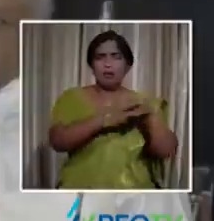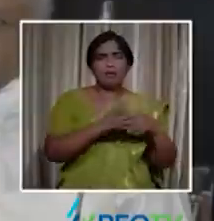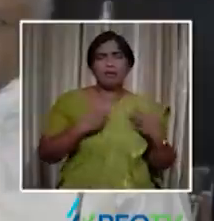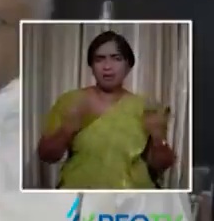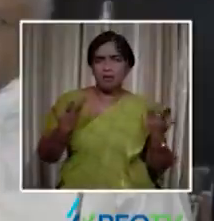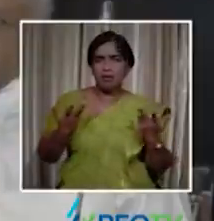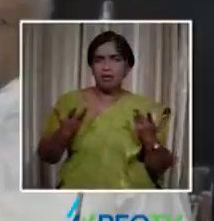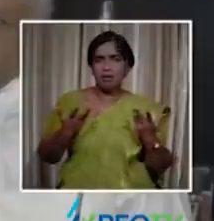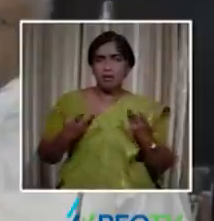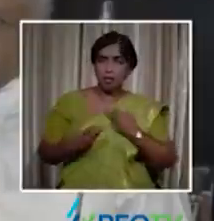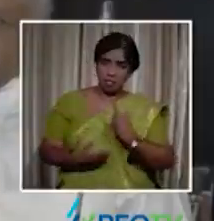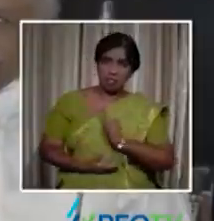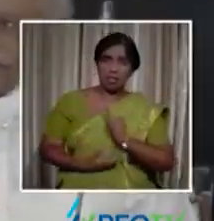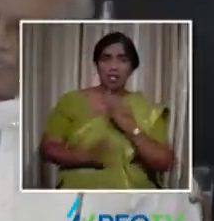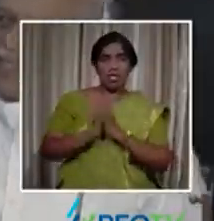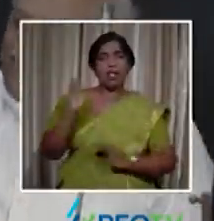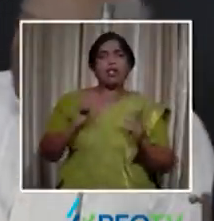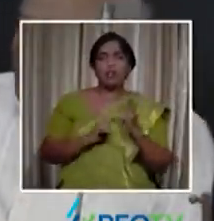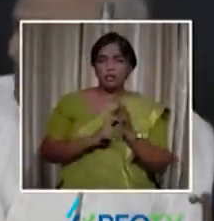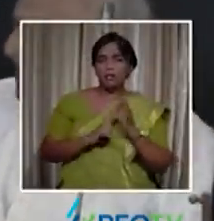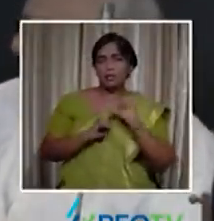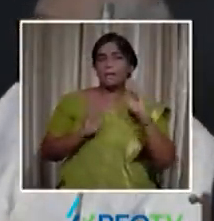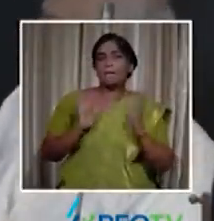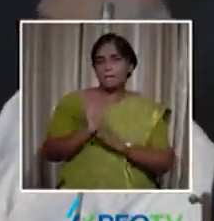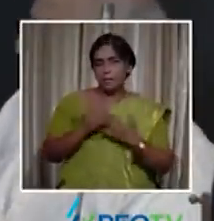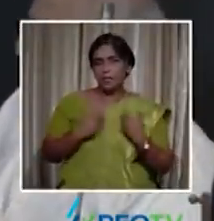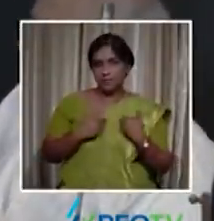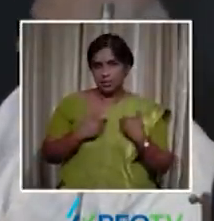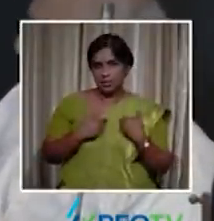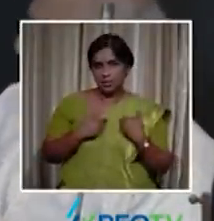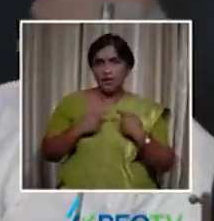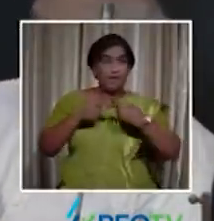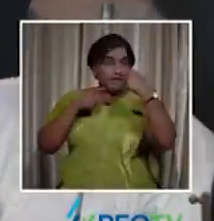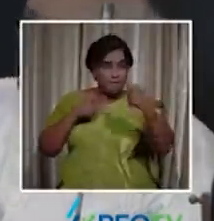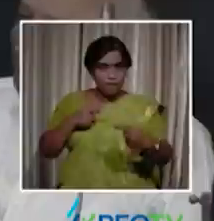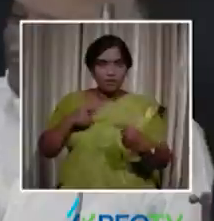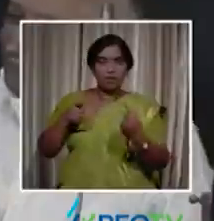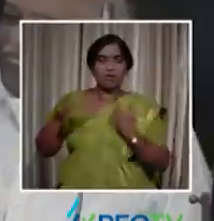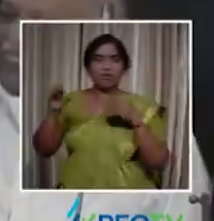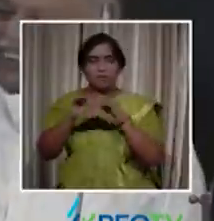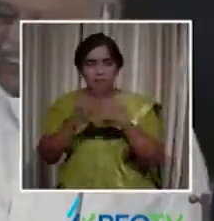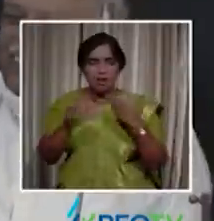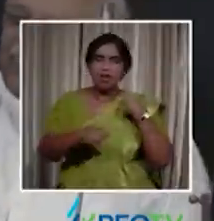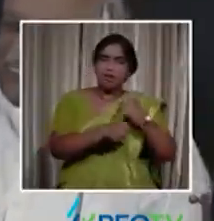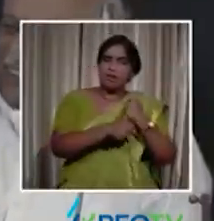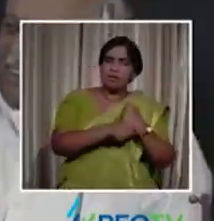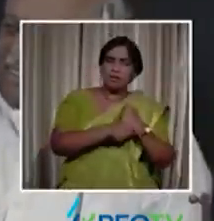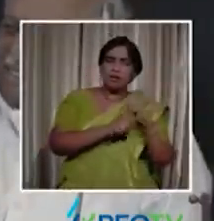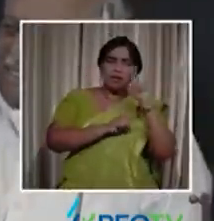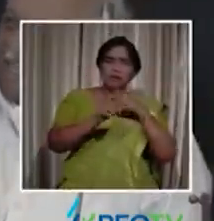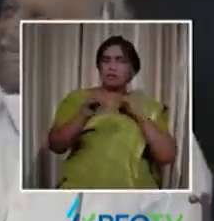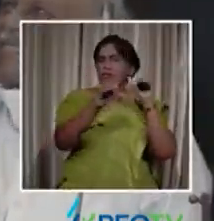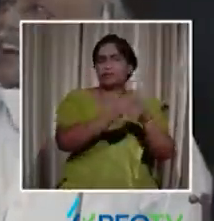ඔක්කොමලා කියන්නේ මං තනි පක්ෂයේ ඇමතිවරයා අගමැති කියලා. ඉතින් විපක්ෂයටත් මට සහභාගී වෙන්න බෑ. ආණ්ඩු පක්ෂයේ රැස්වීමටත්